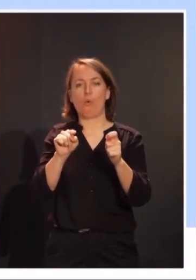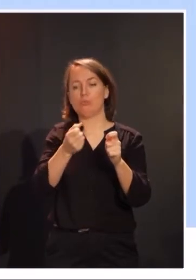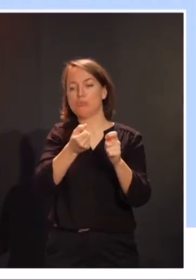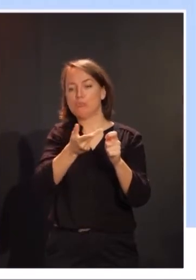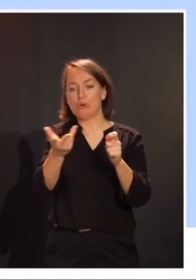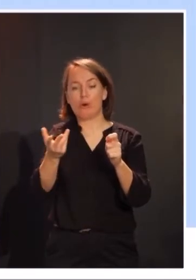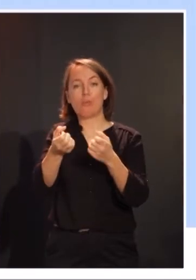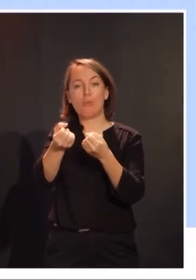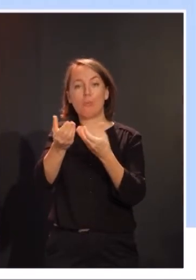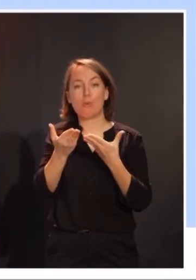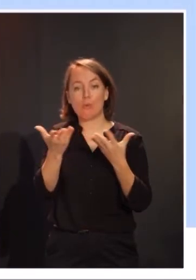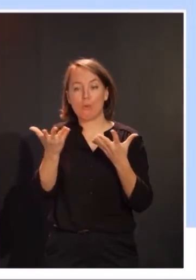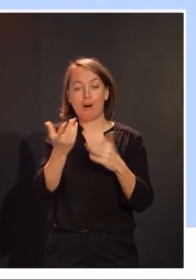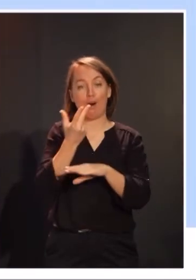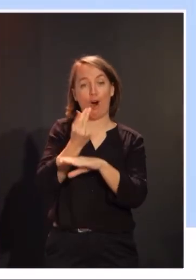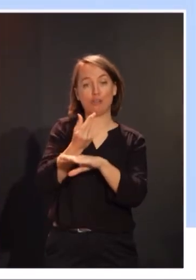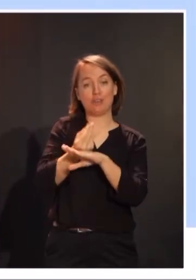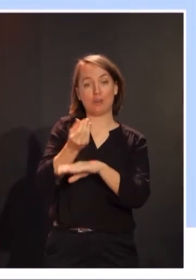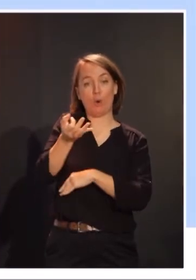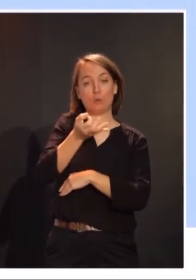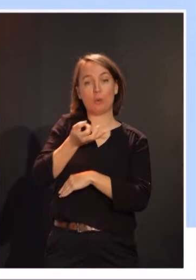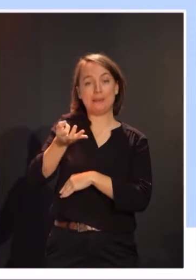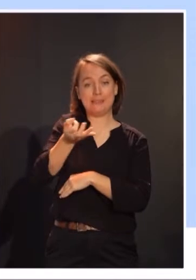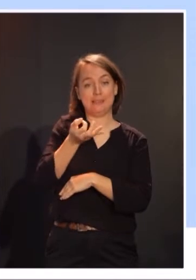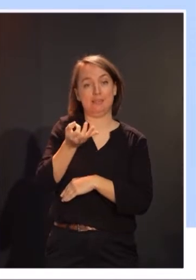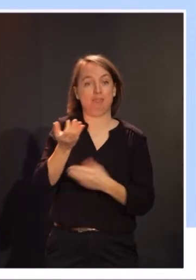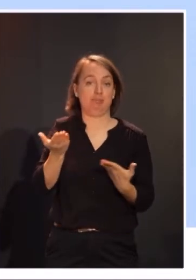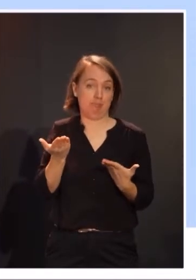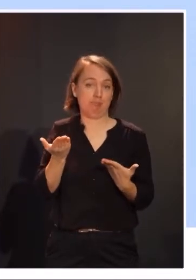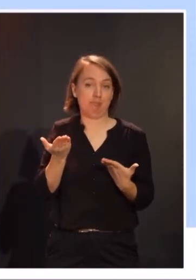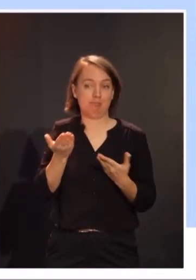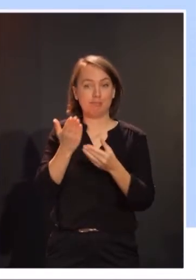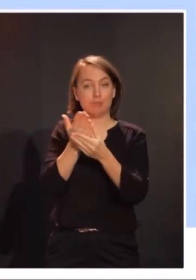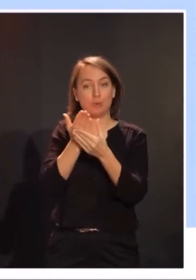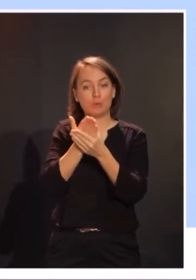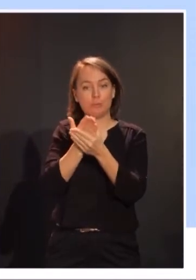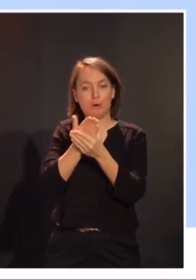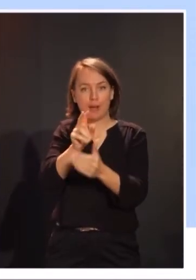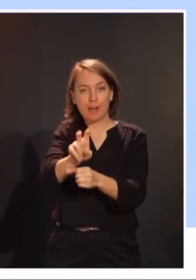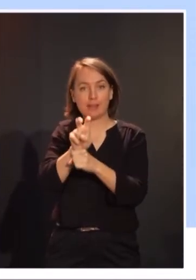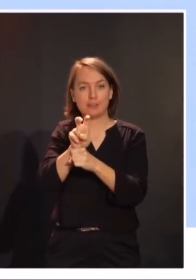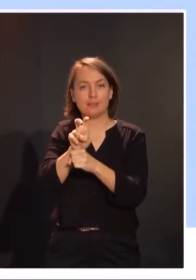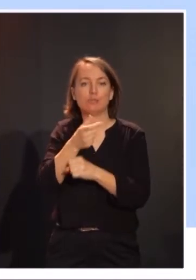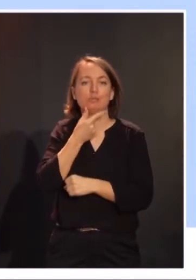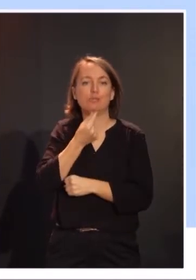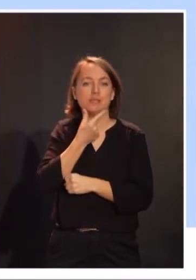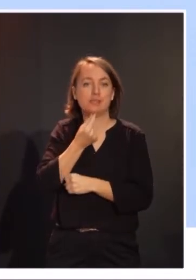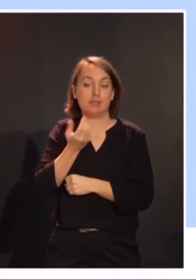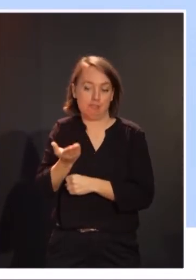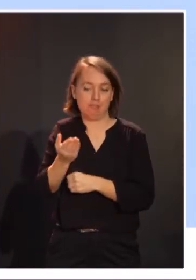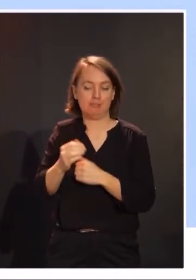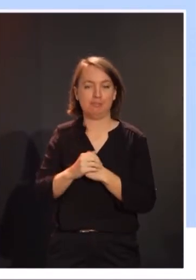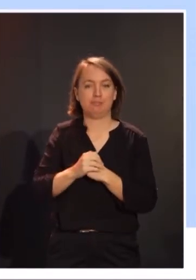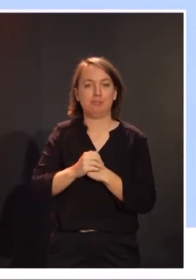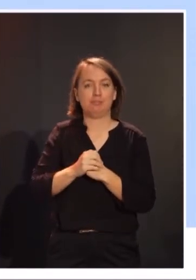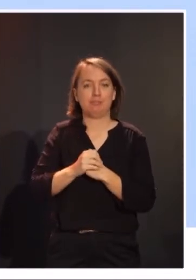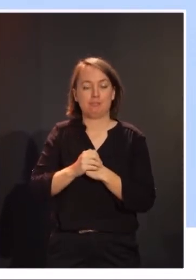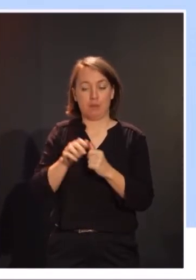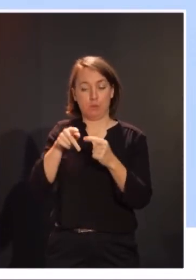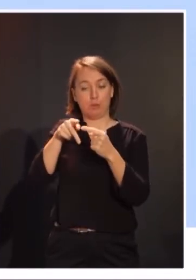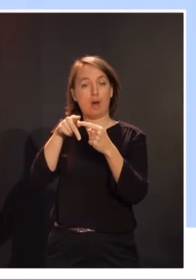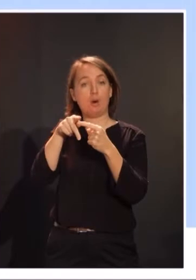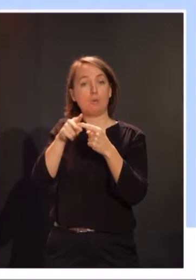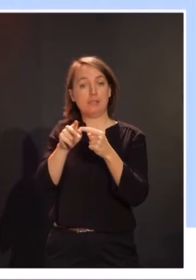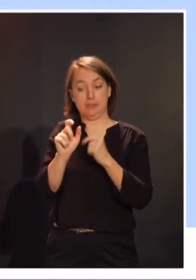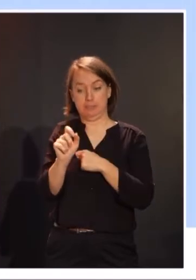automatique. C'est plus facile en fait de garder les documents, donc ça représentait un outil qui pouvait avoir tout son intérêt